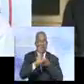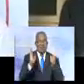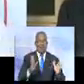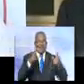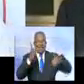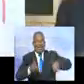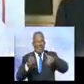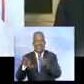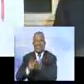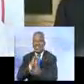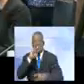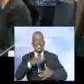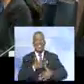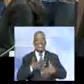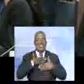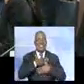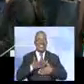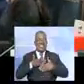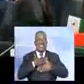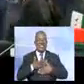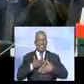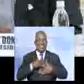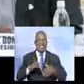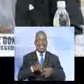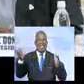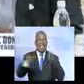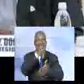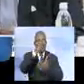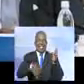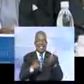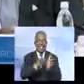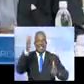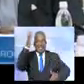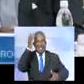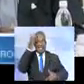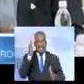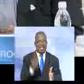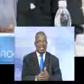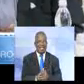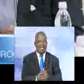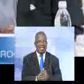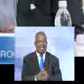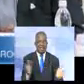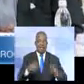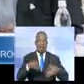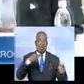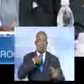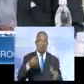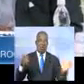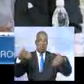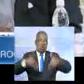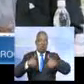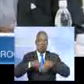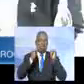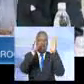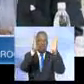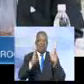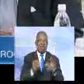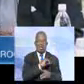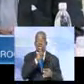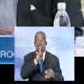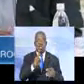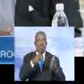une fierté de s'associer à la lutte contre Ebola. Avoir l'honneur d'être associé à ça, en tant que jeune Ivoirien, c'est une fierté.